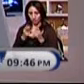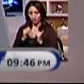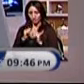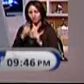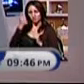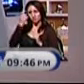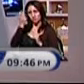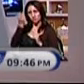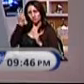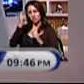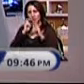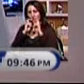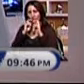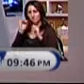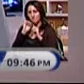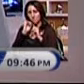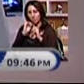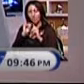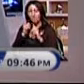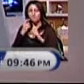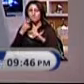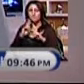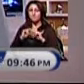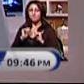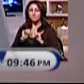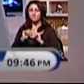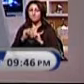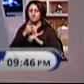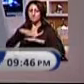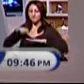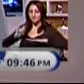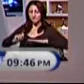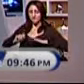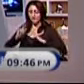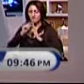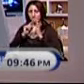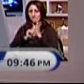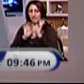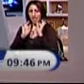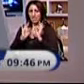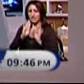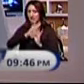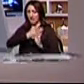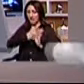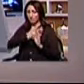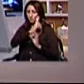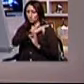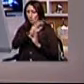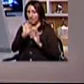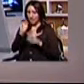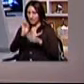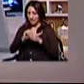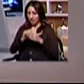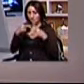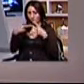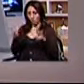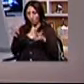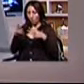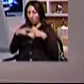اخرى حول القرار الصادر من المحكمه الدستوريه باحقيه الضباط والجيش والشرطه في التصويت